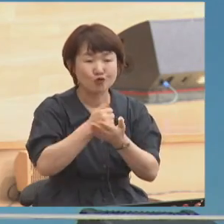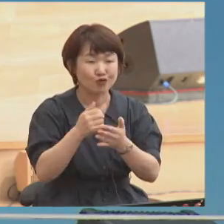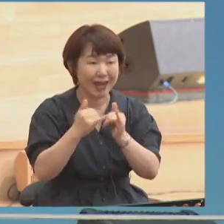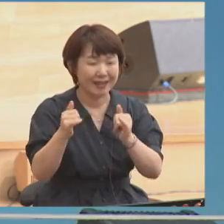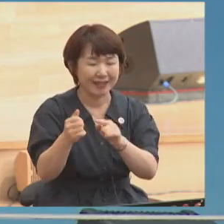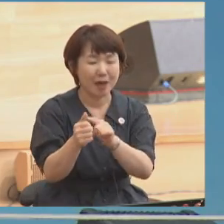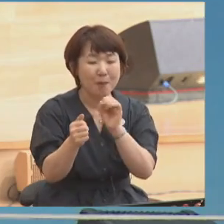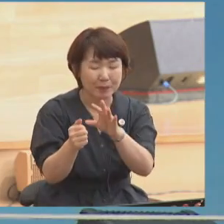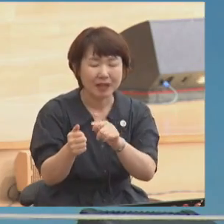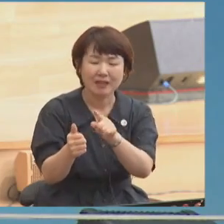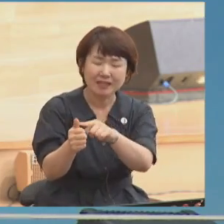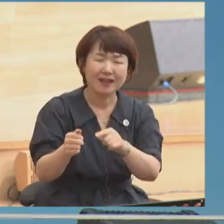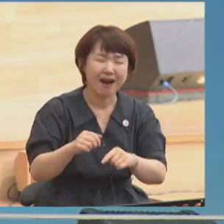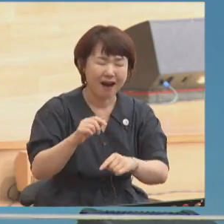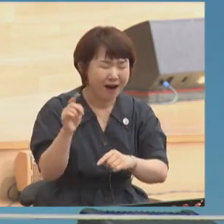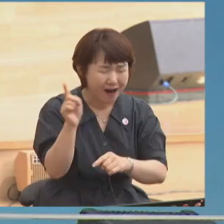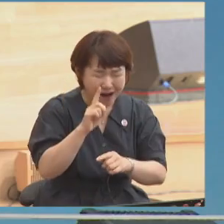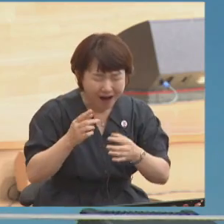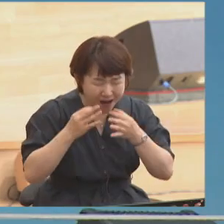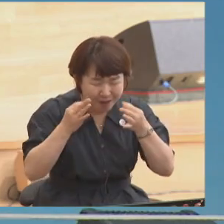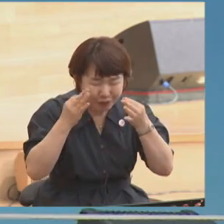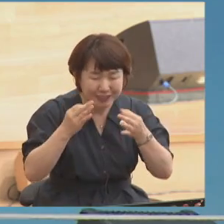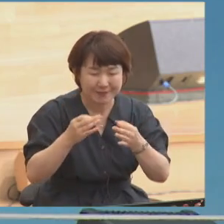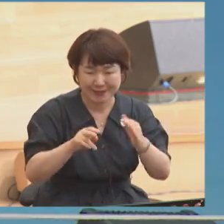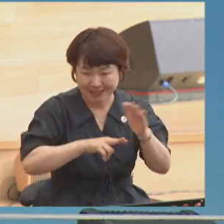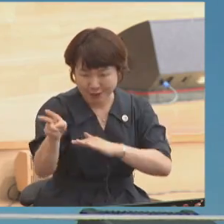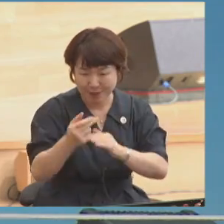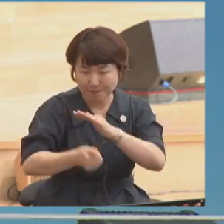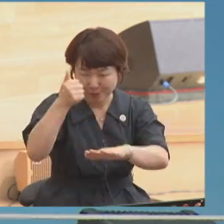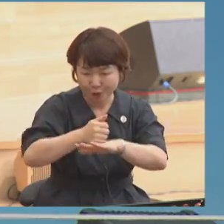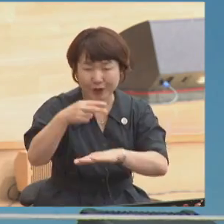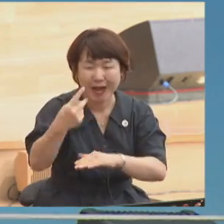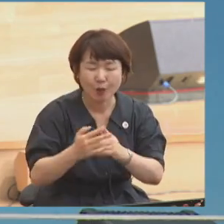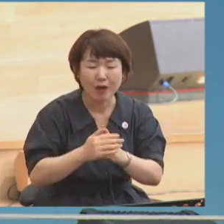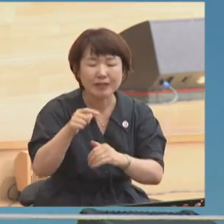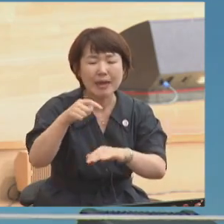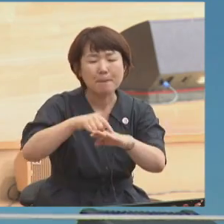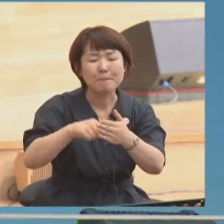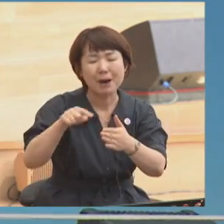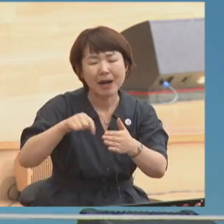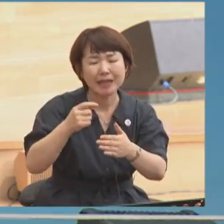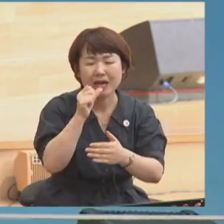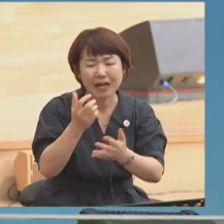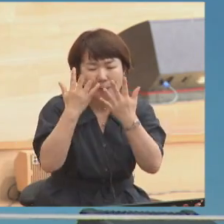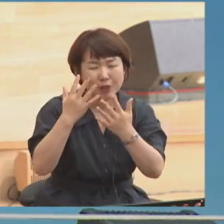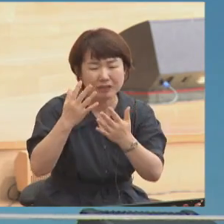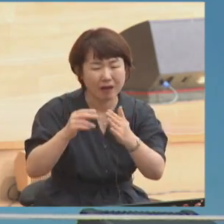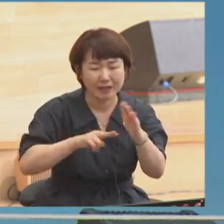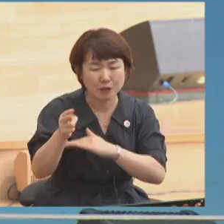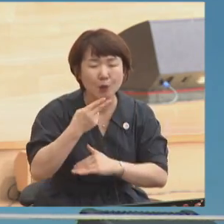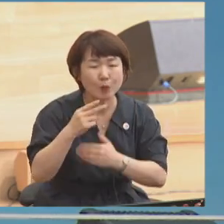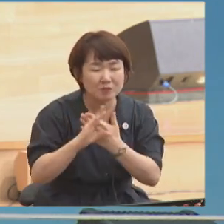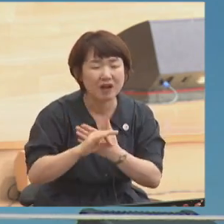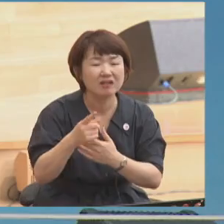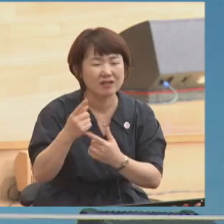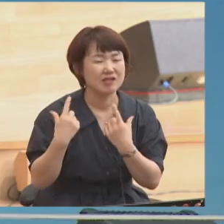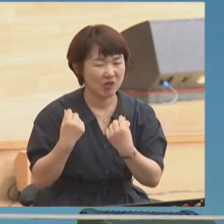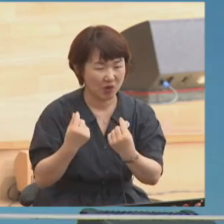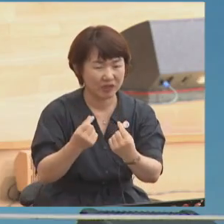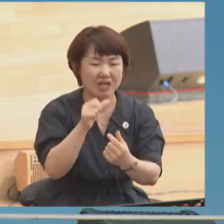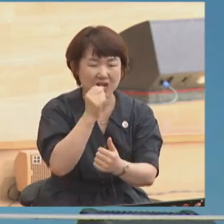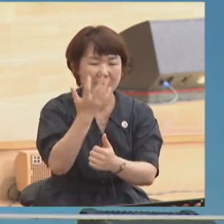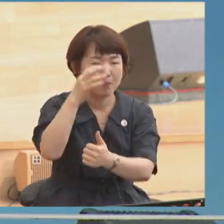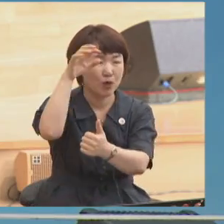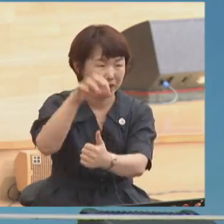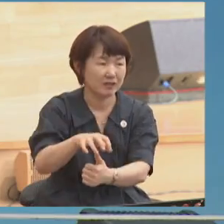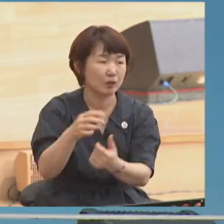말을 해요. 네가 아무리 탈출에 성공한다 해도 네 마음의 감옥에서 탈출하지 않으면 넌 여전히 감옥